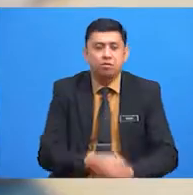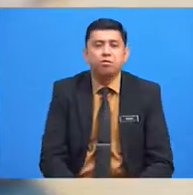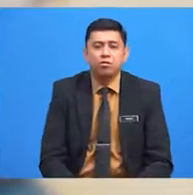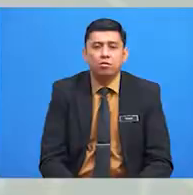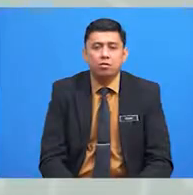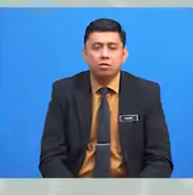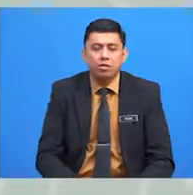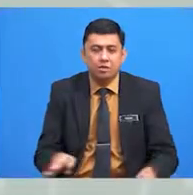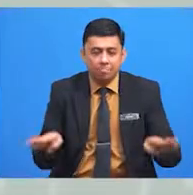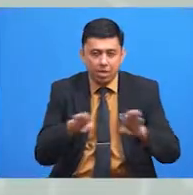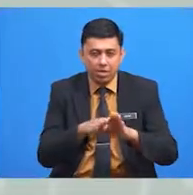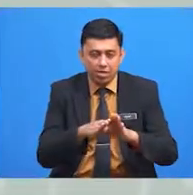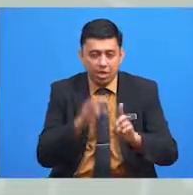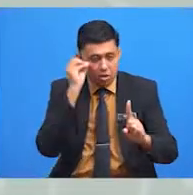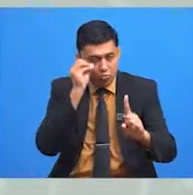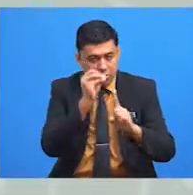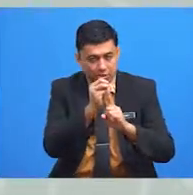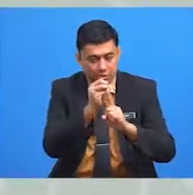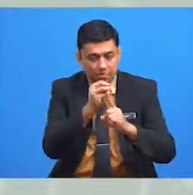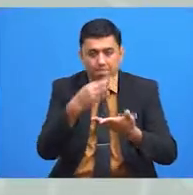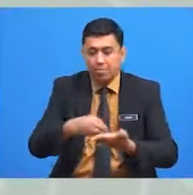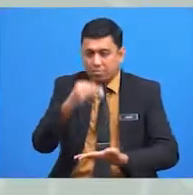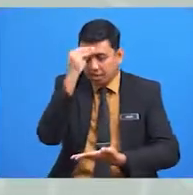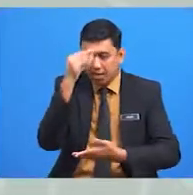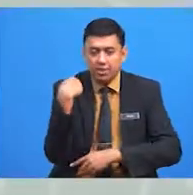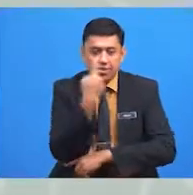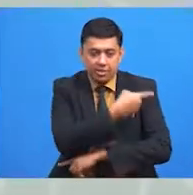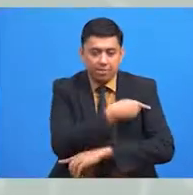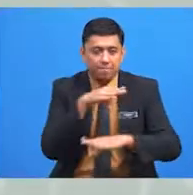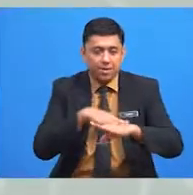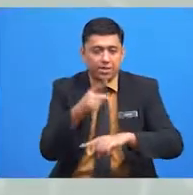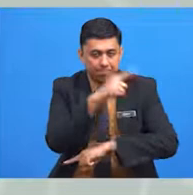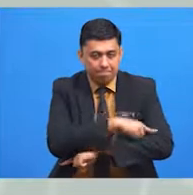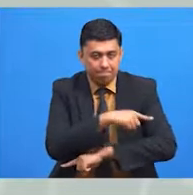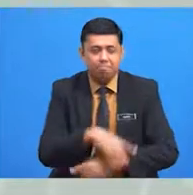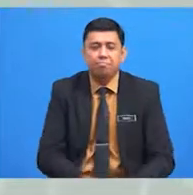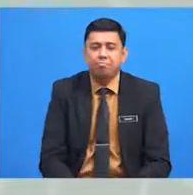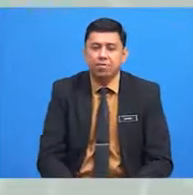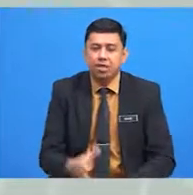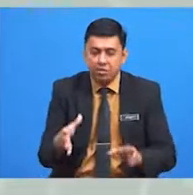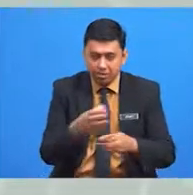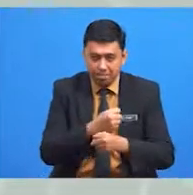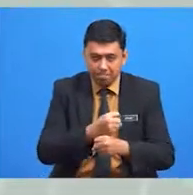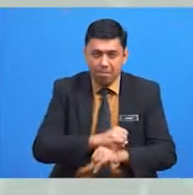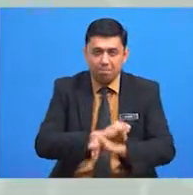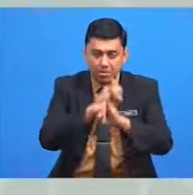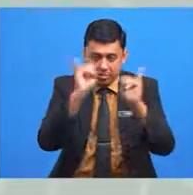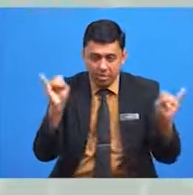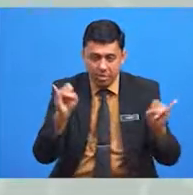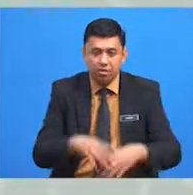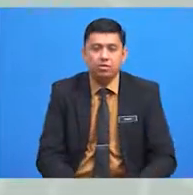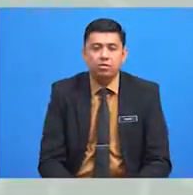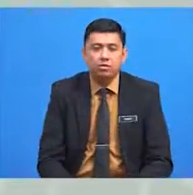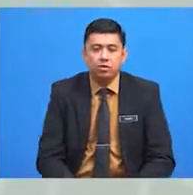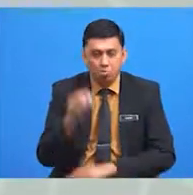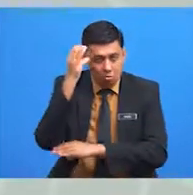objektif pembelajaran kita pada hari ini? Pertama, pelajar dapat menjelaskan konsep Bahasa